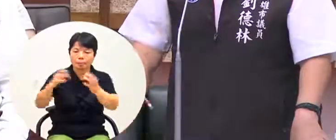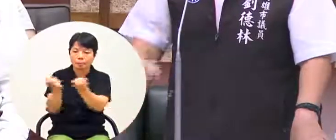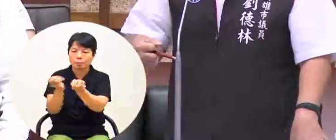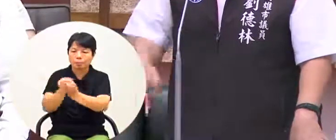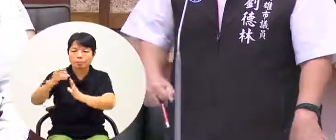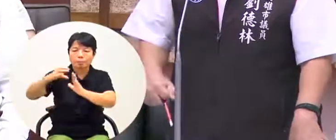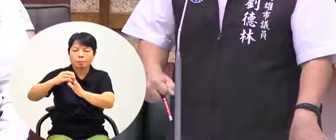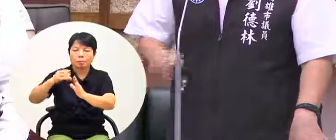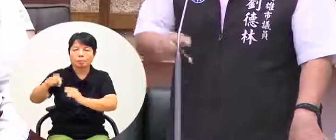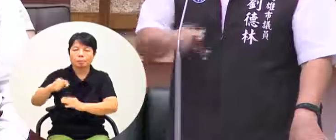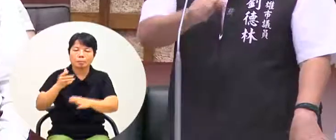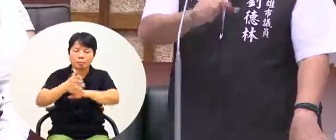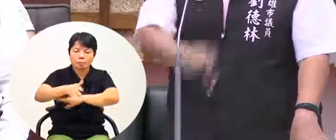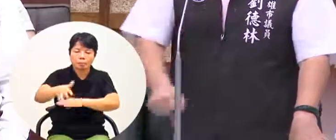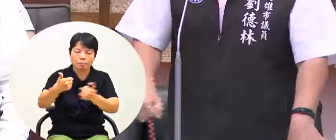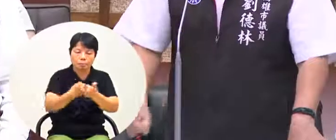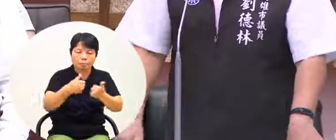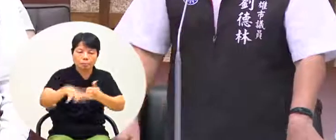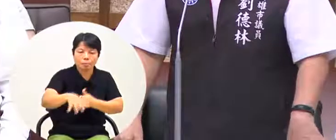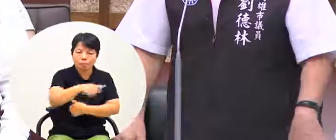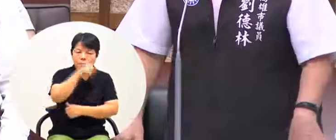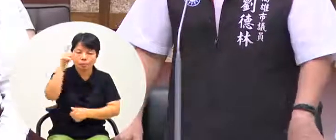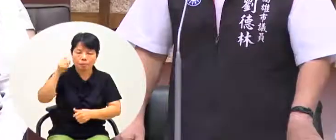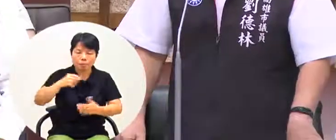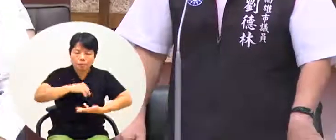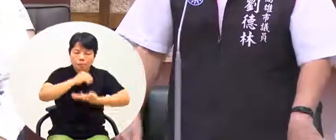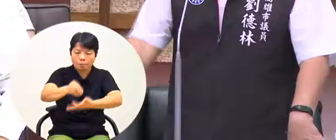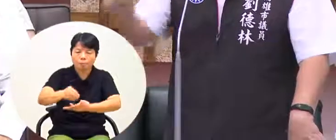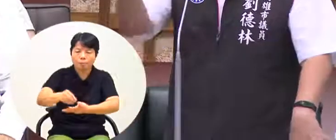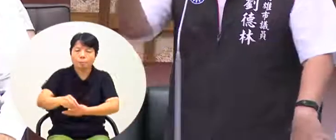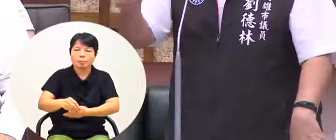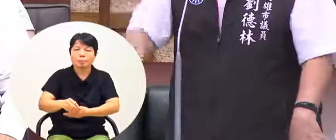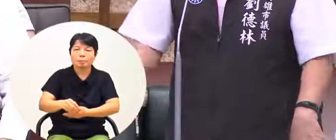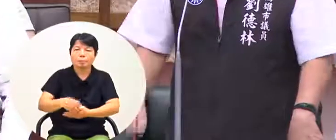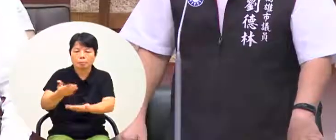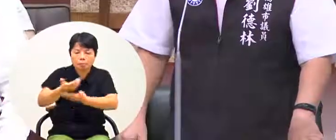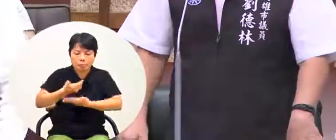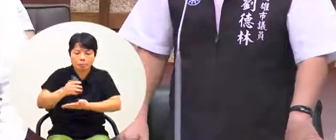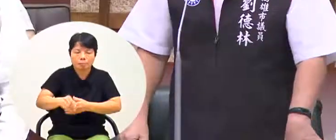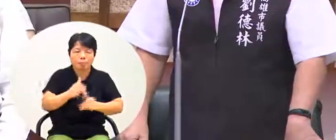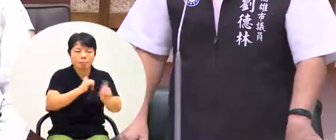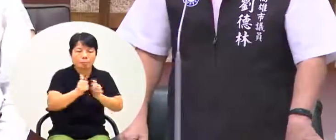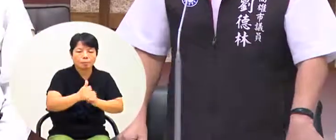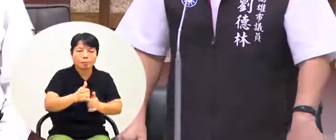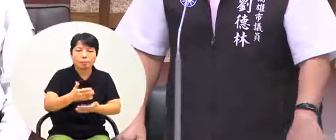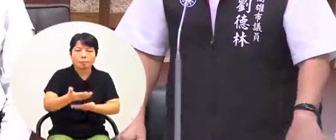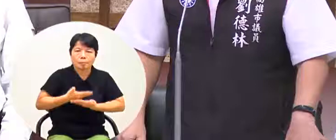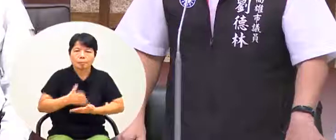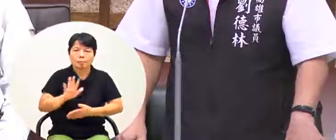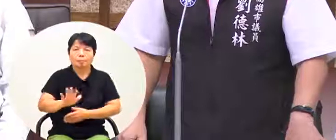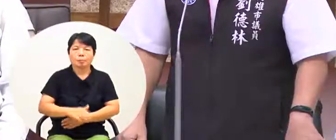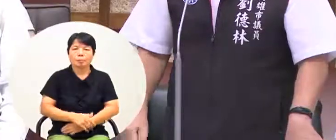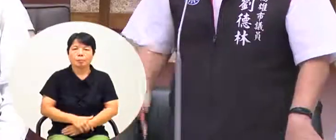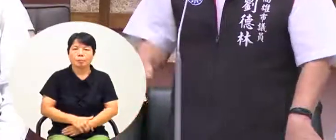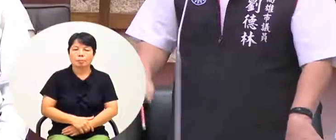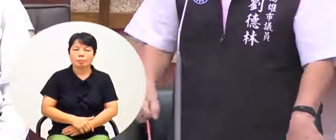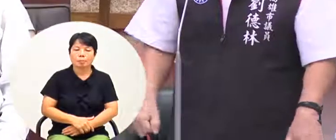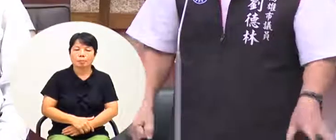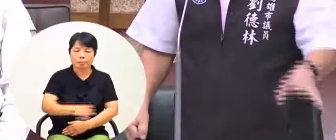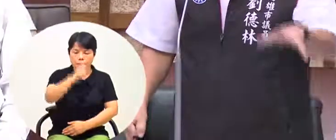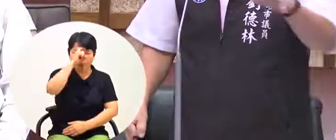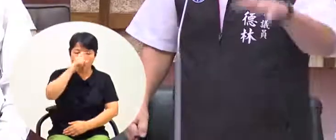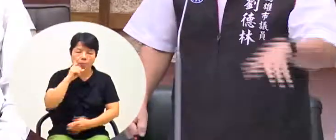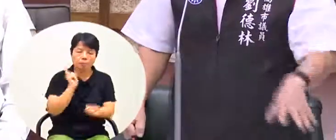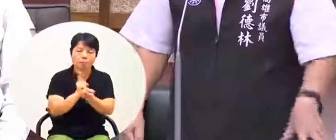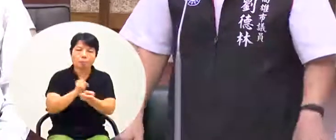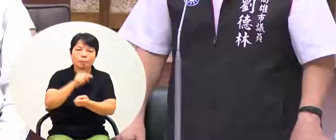家的共同的建议的心声，把人民的心声表达给你。我也希望因为你作为对这方面有些蛮坚